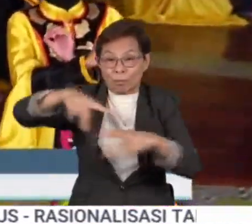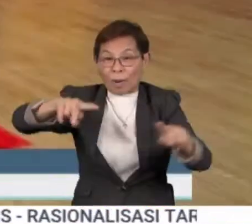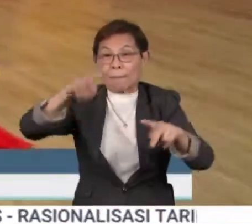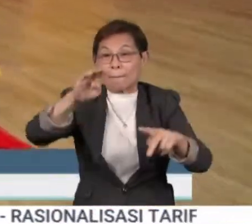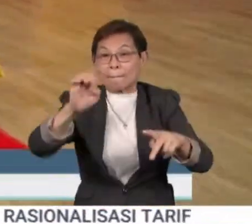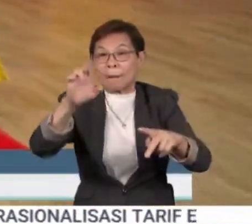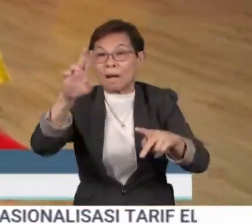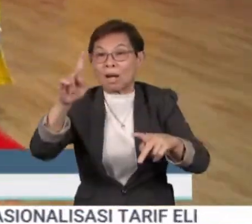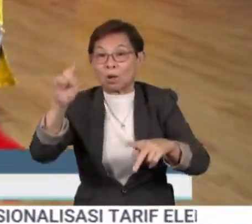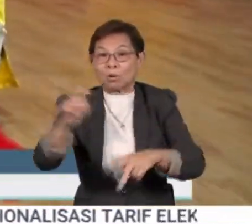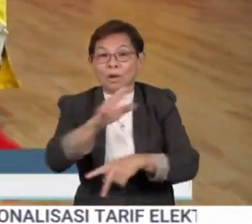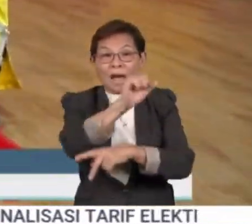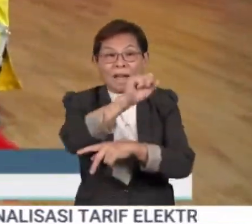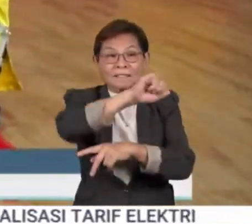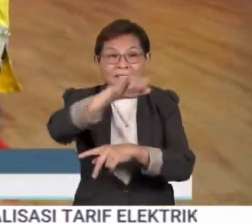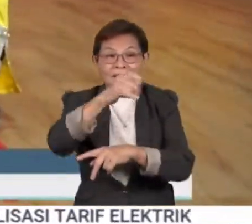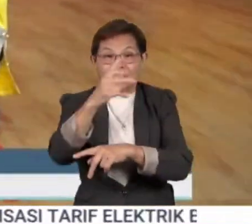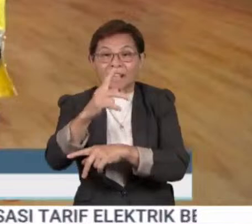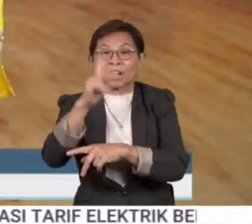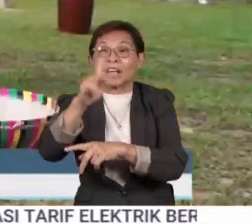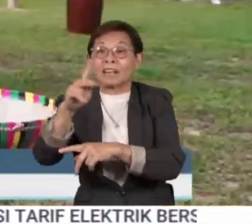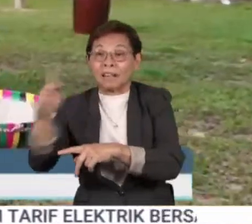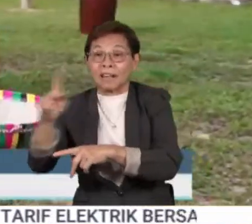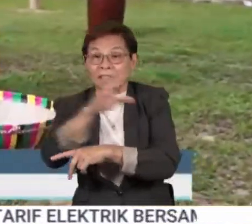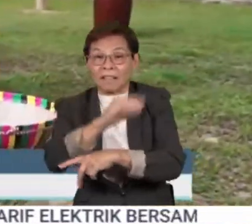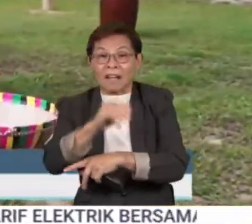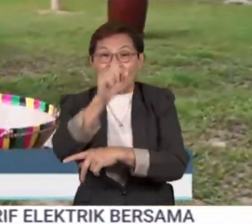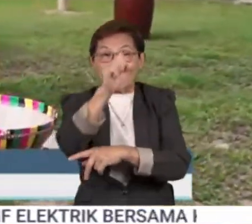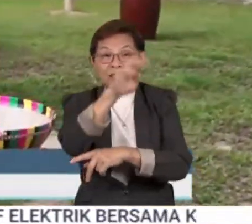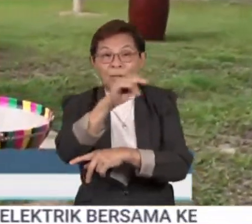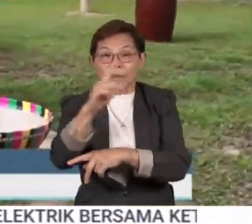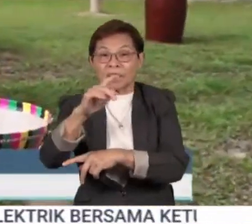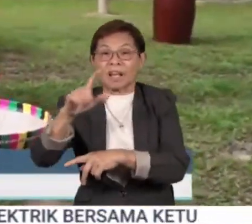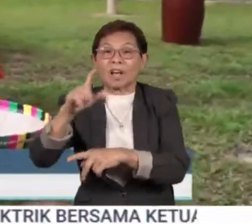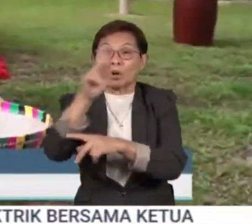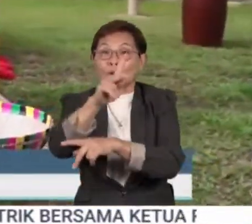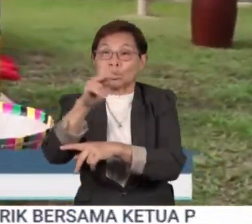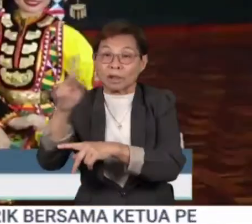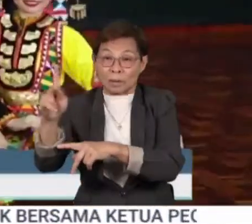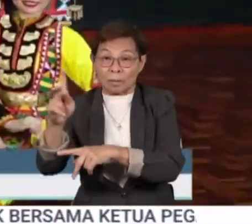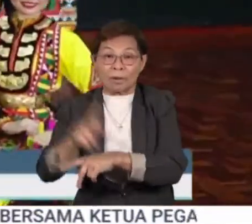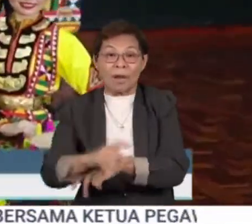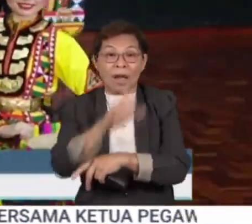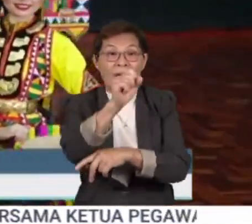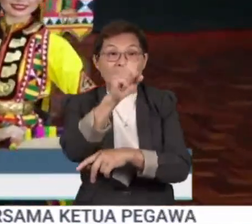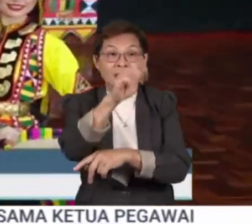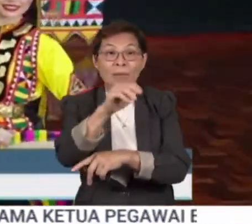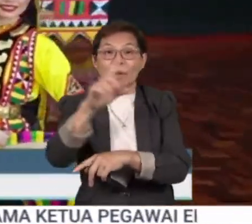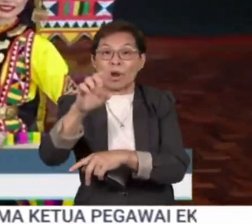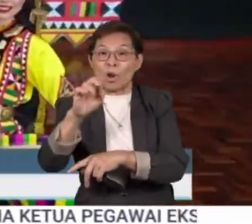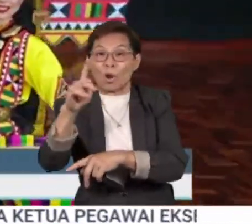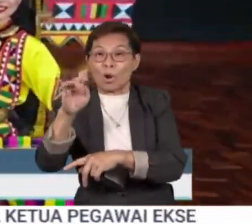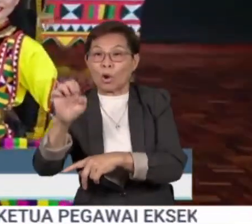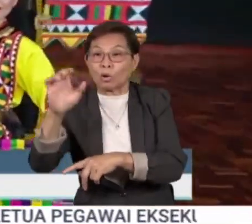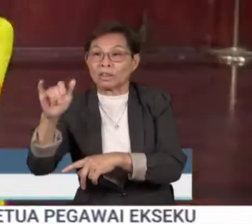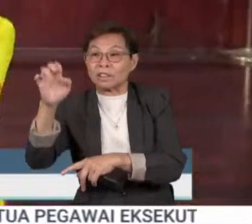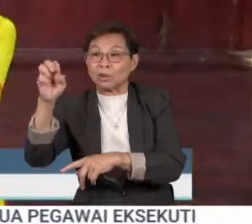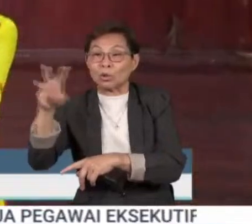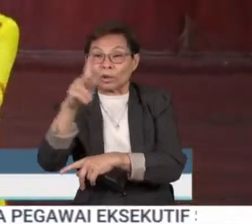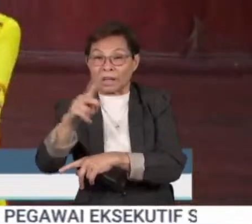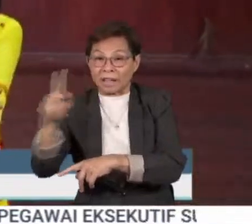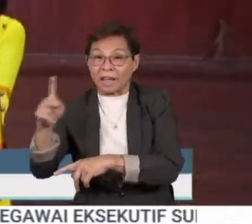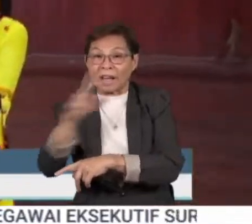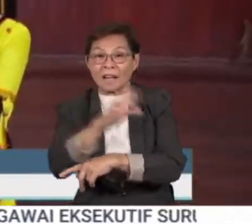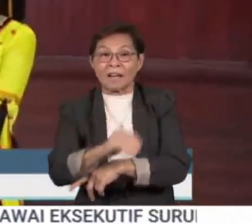Belud, SJK St. James Kota Kinabalu, SMK Kolombong Kota Kinabalu, SM Lokyuk Kota Kinabalu